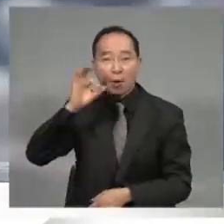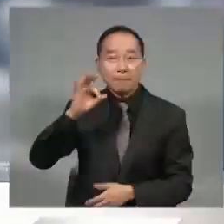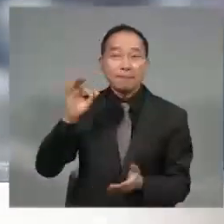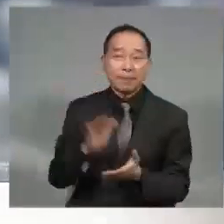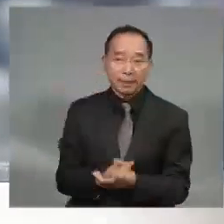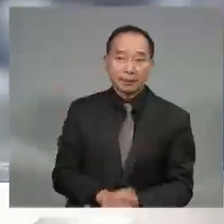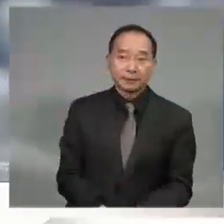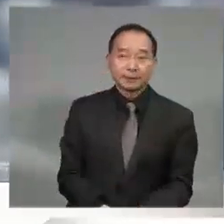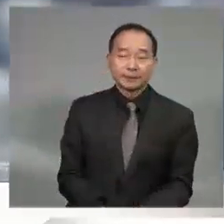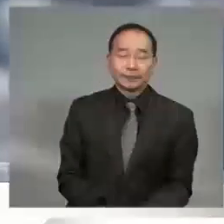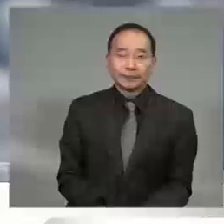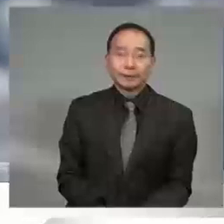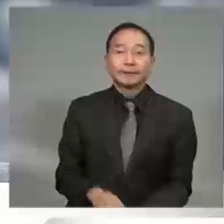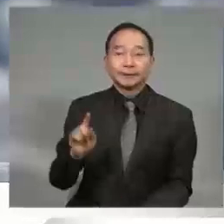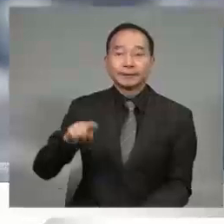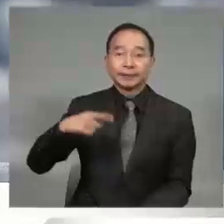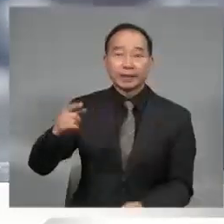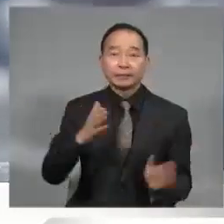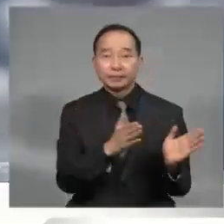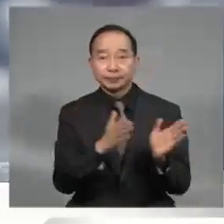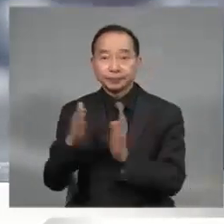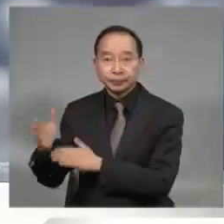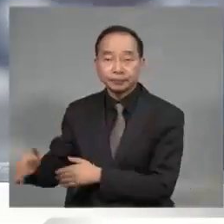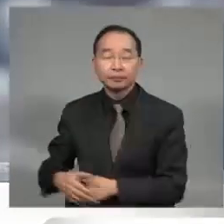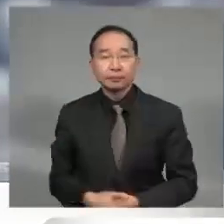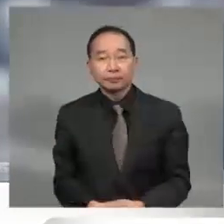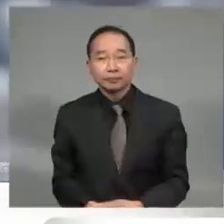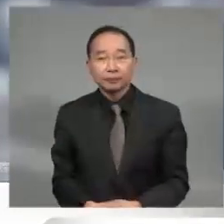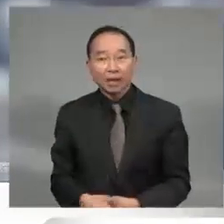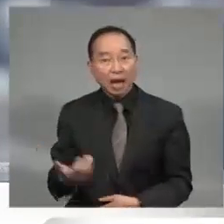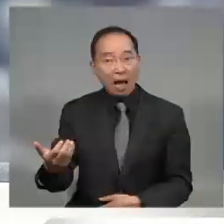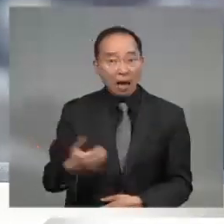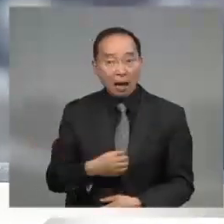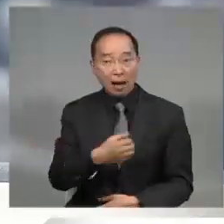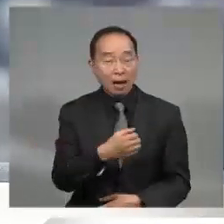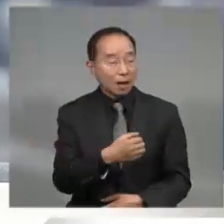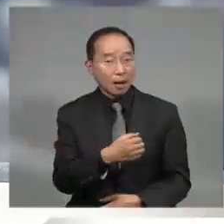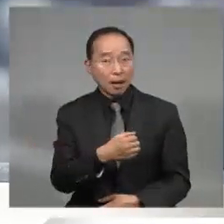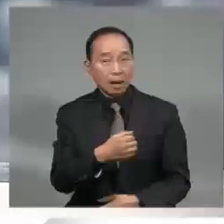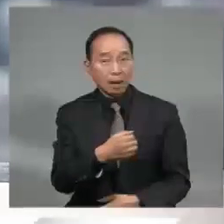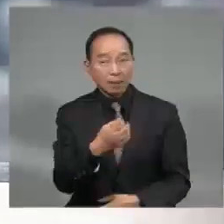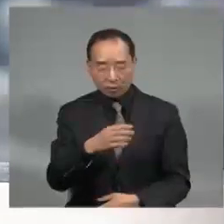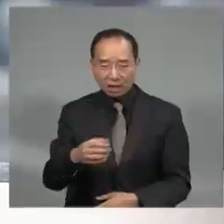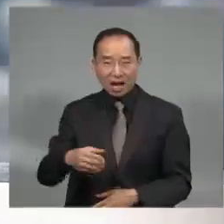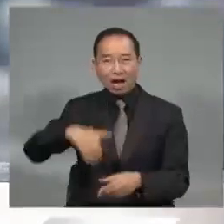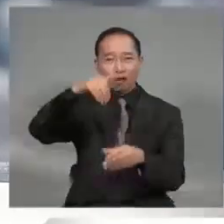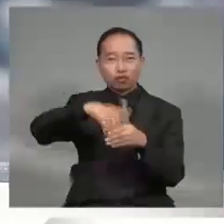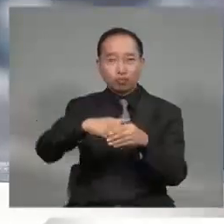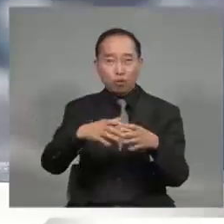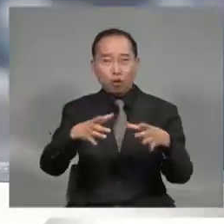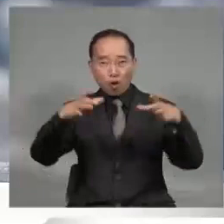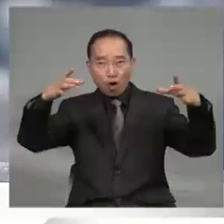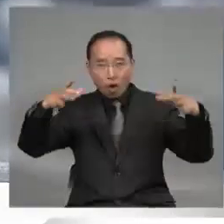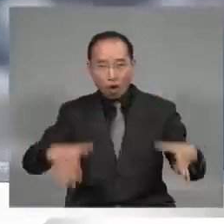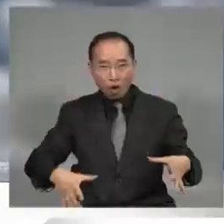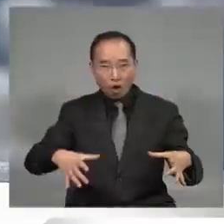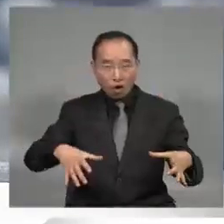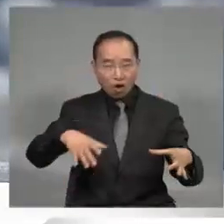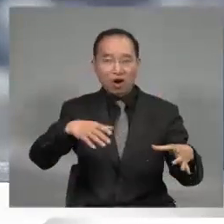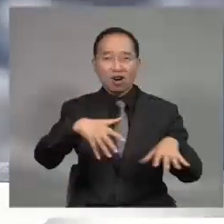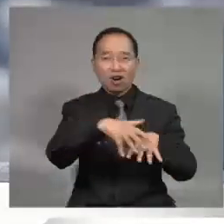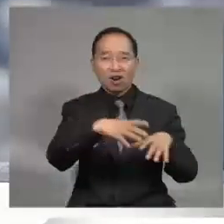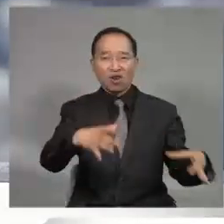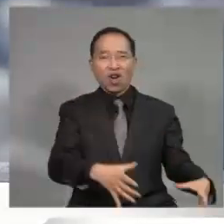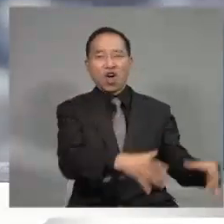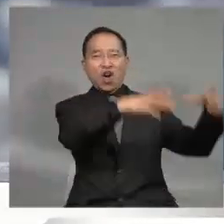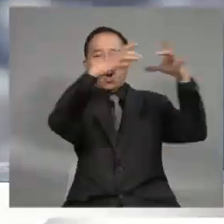네. 자, 그럼 이제 정리는 정리대도 했고 아까 말씀하신 대로 부피를 이렇게 확 줄였어요. 네. 예, 이제 투표함들 이송을 해야